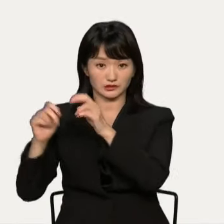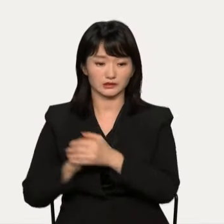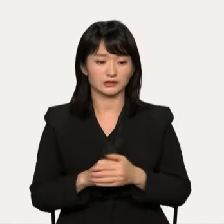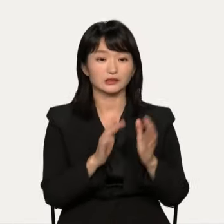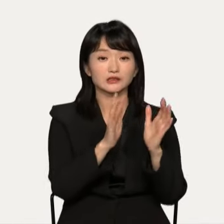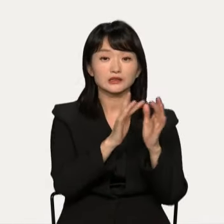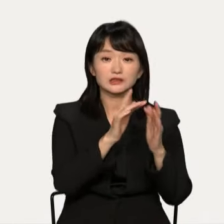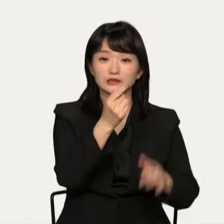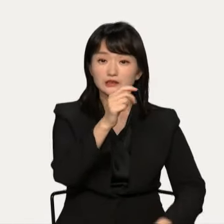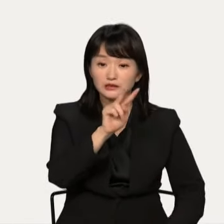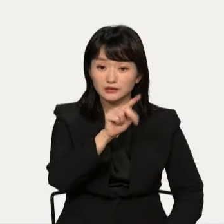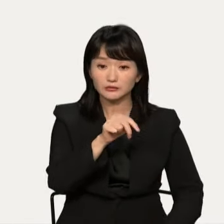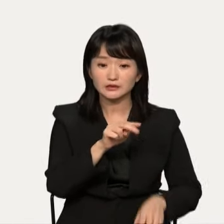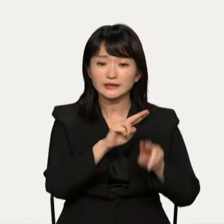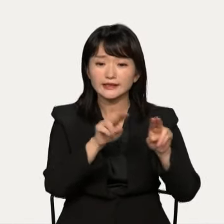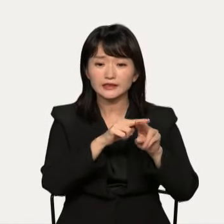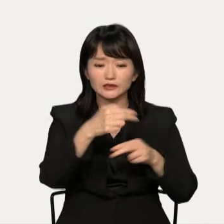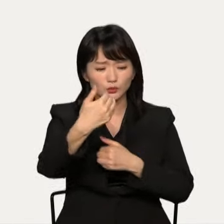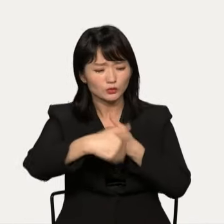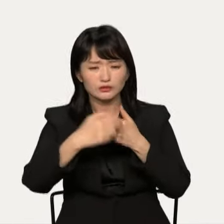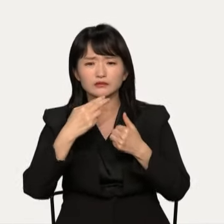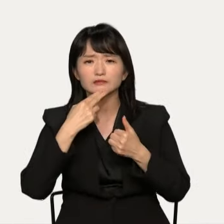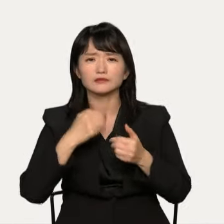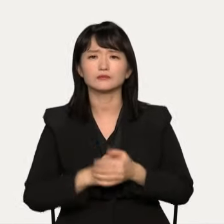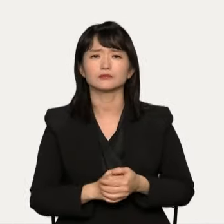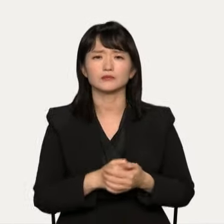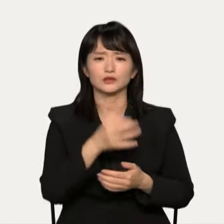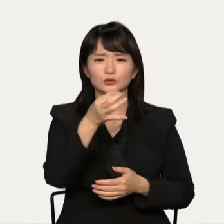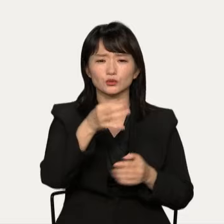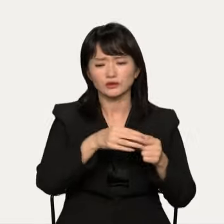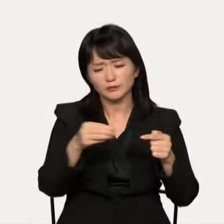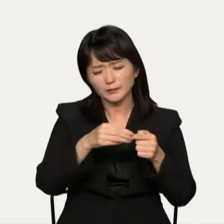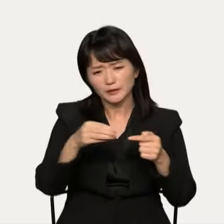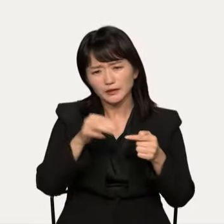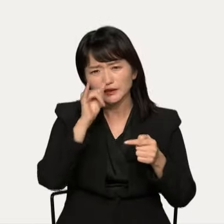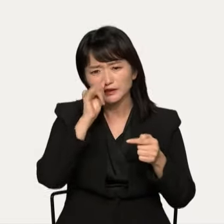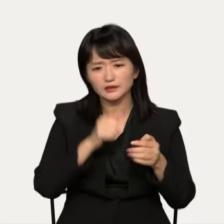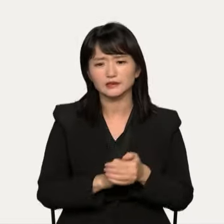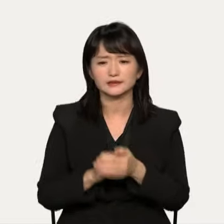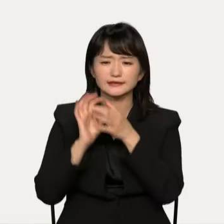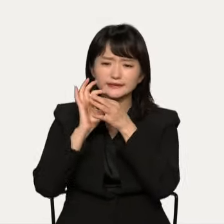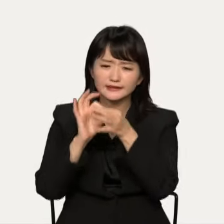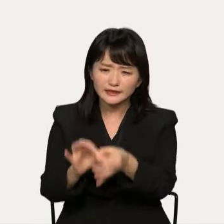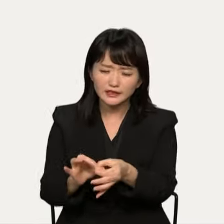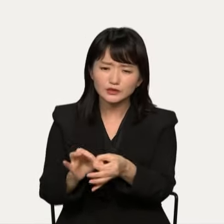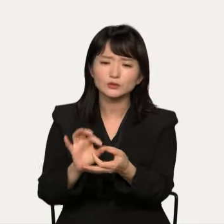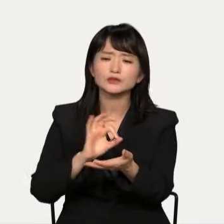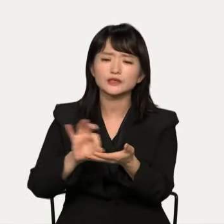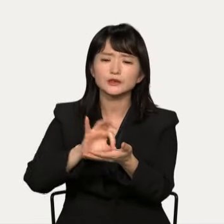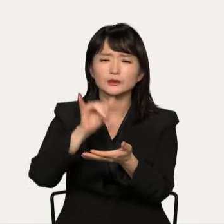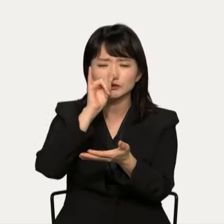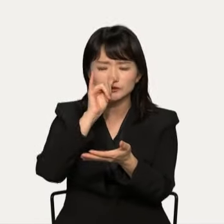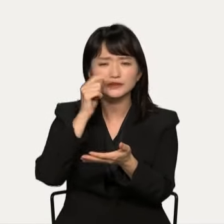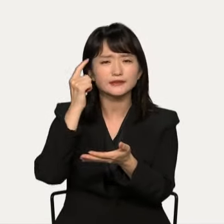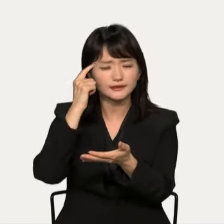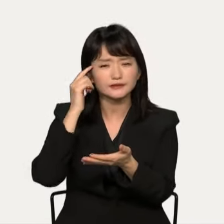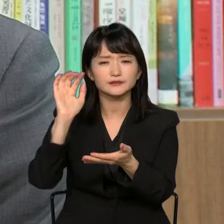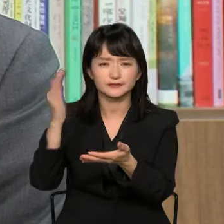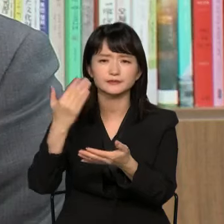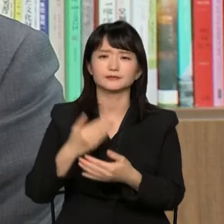인터넷과 TV는 해지 요청이 없었다며 요금을 계속 내고 있다면 지속 이용 의사가 있다고 판단한다고